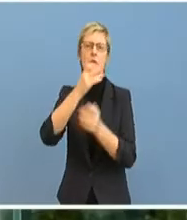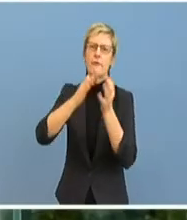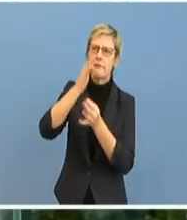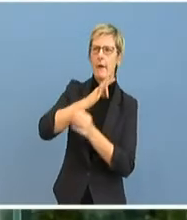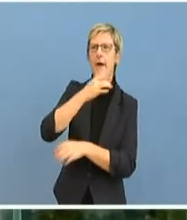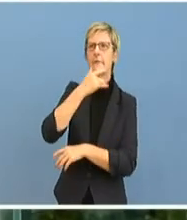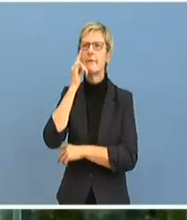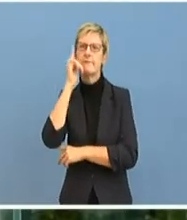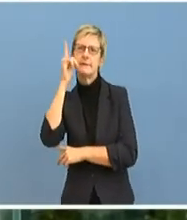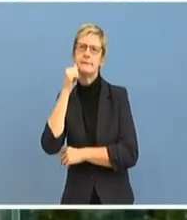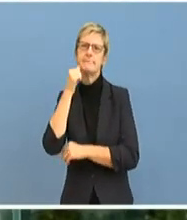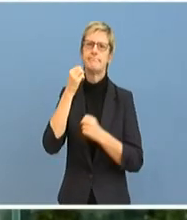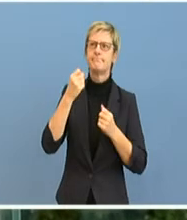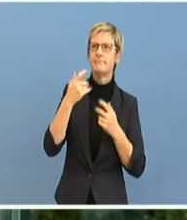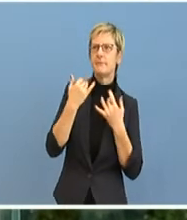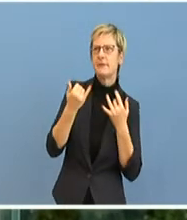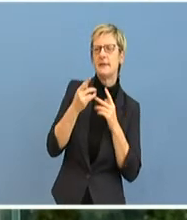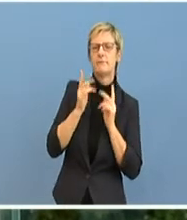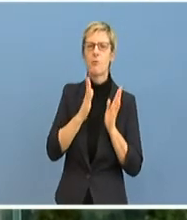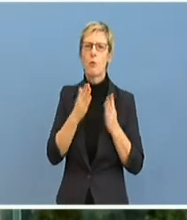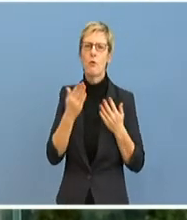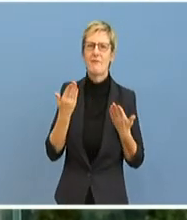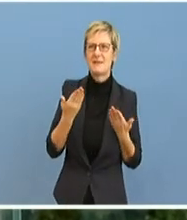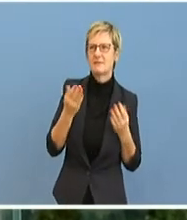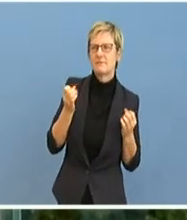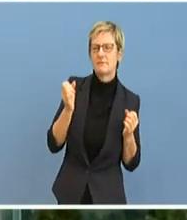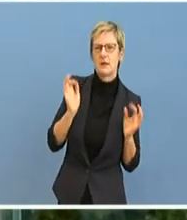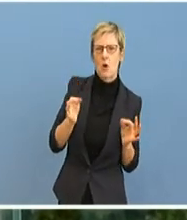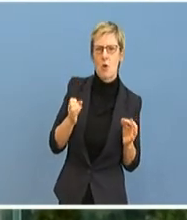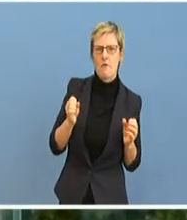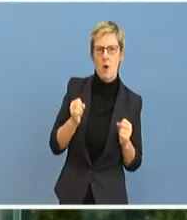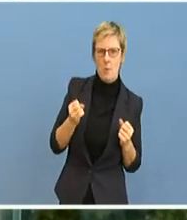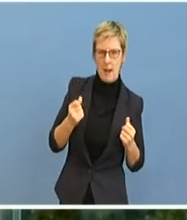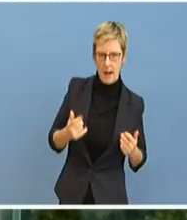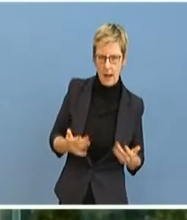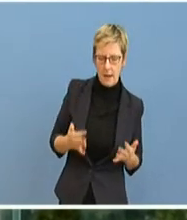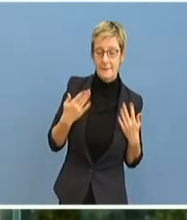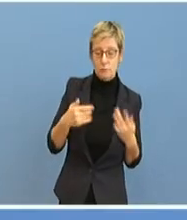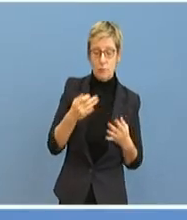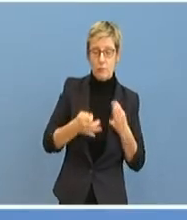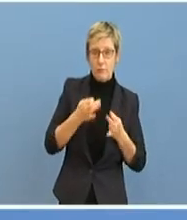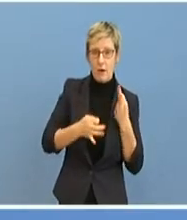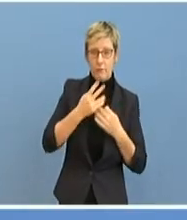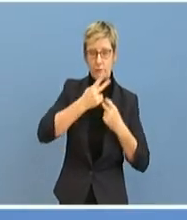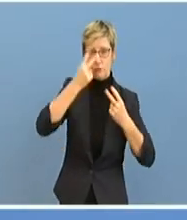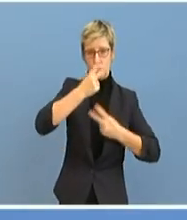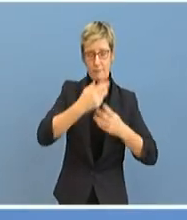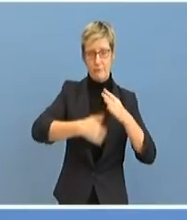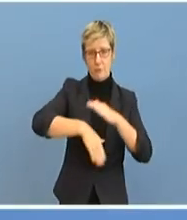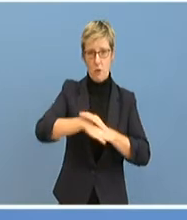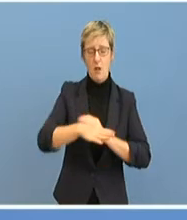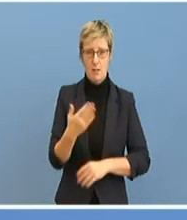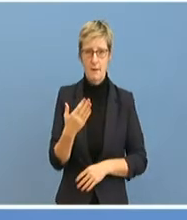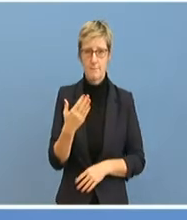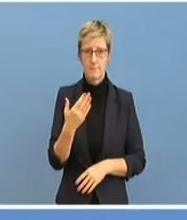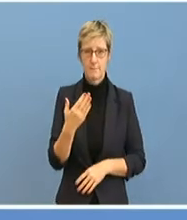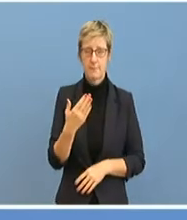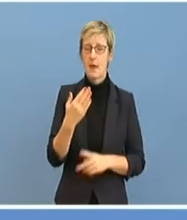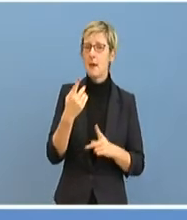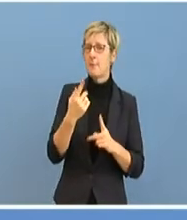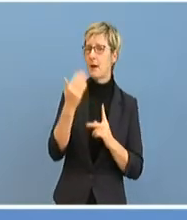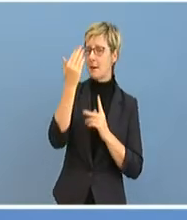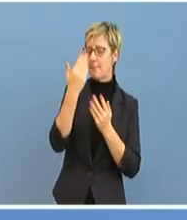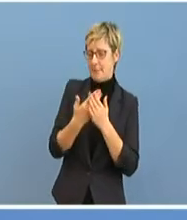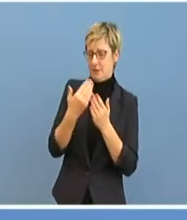auch dringliche Fragen. Und trotzdem noch einmal den Hinweis, wenn Sie eine Region